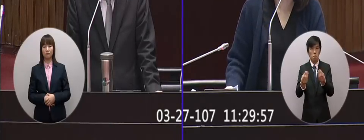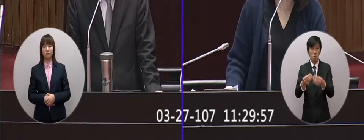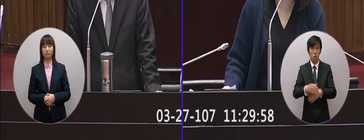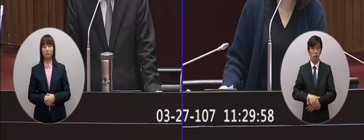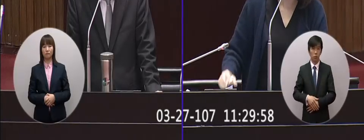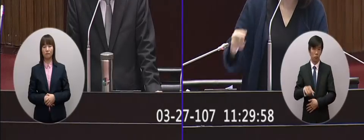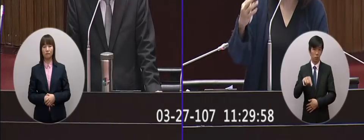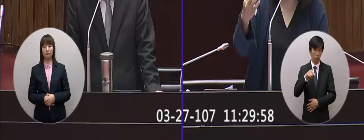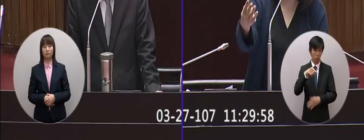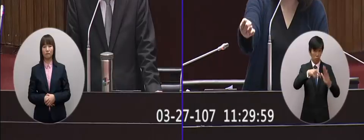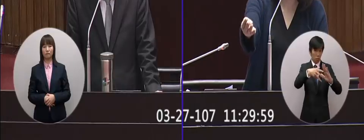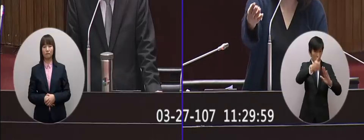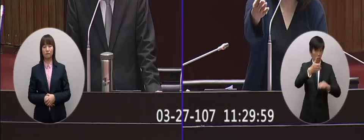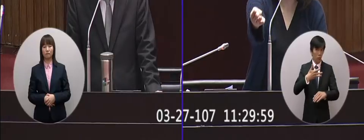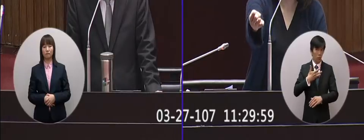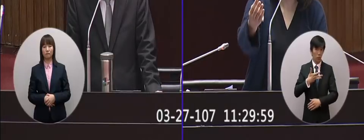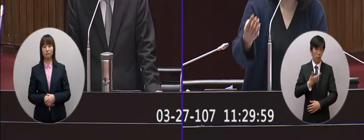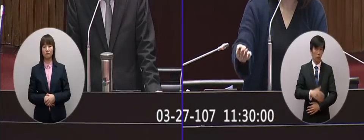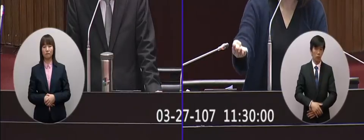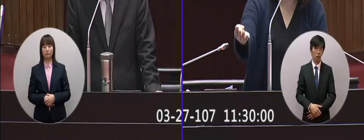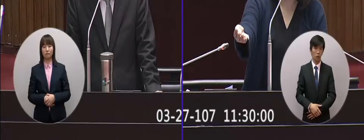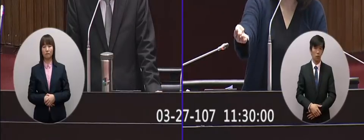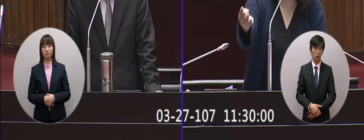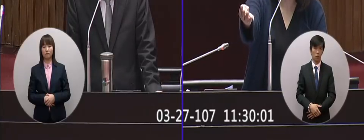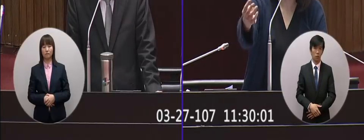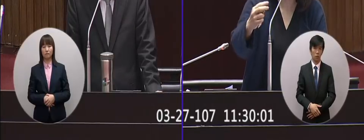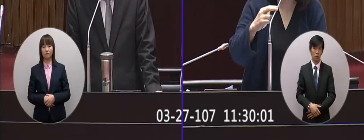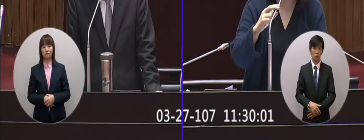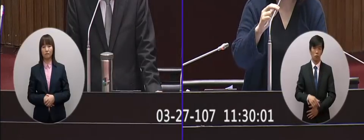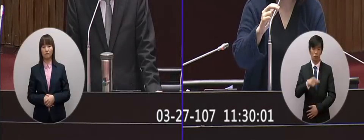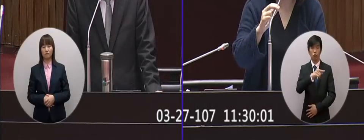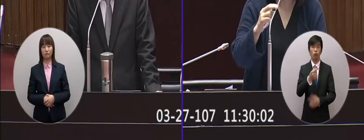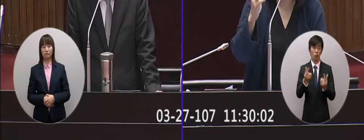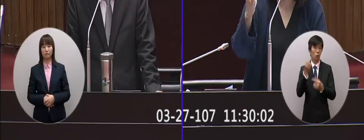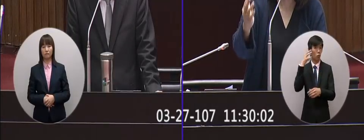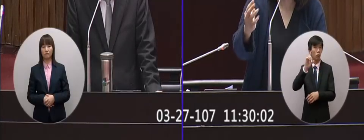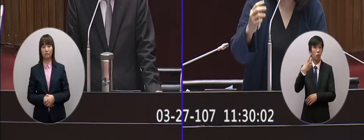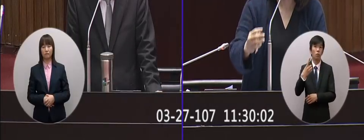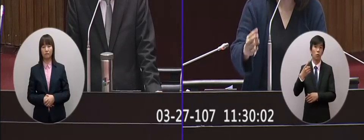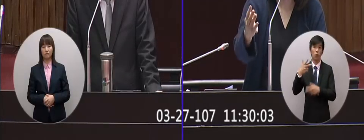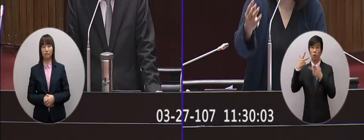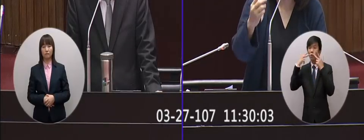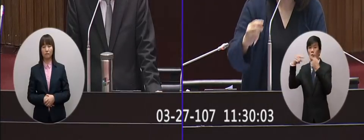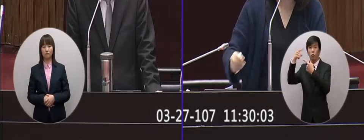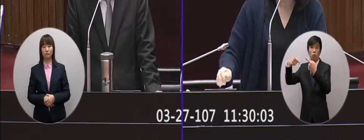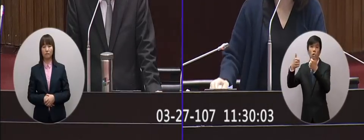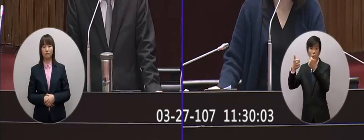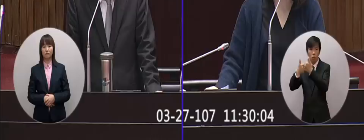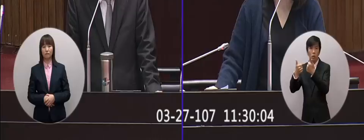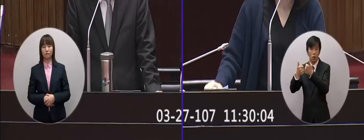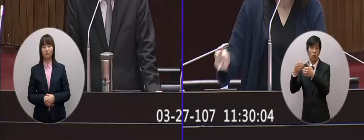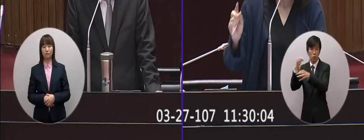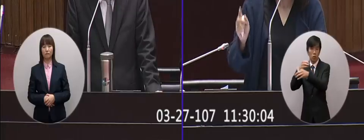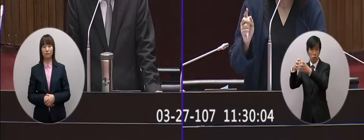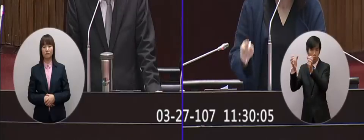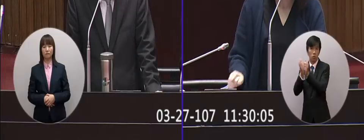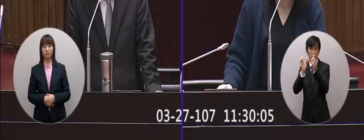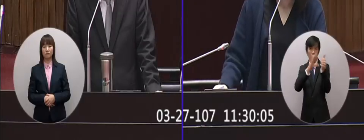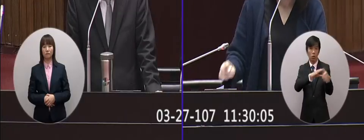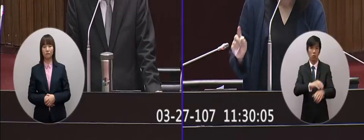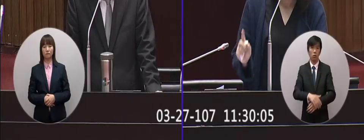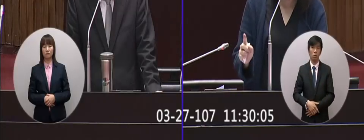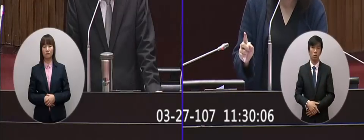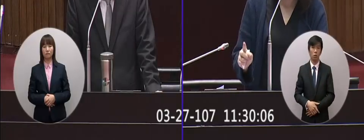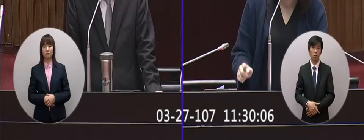知道吧，你也是透过不管是原转会透过经济部然后回应原民会回应的消息，他们